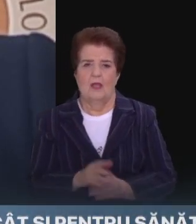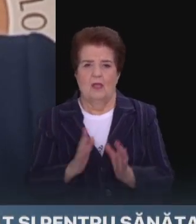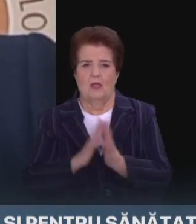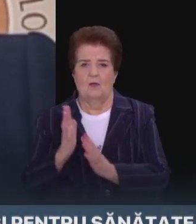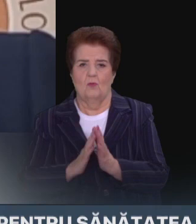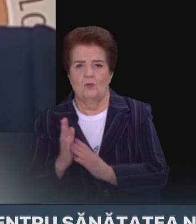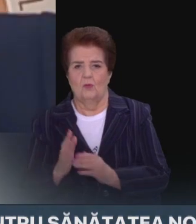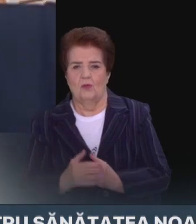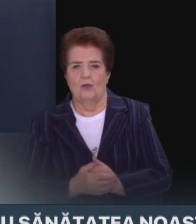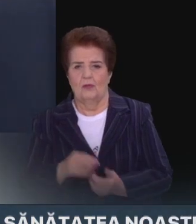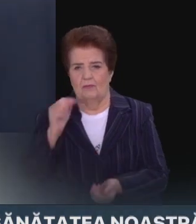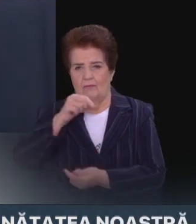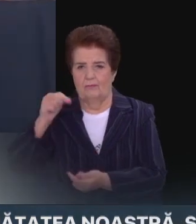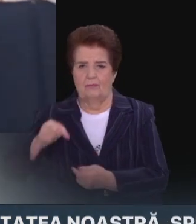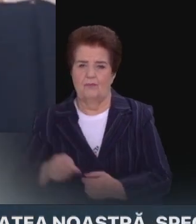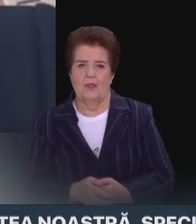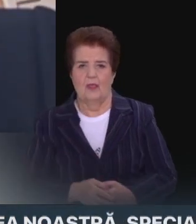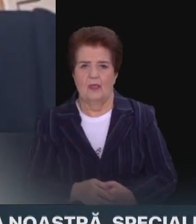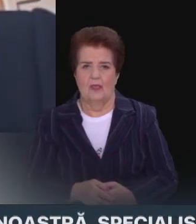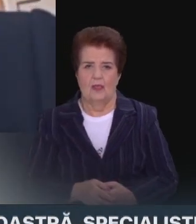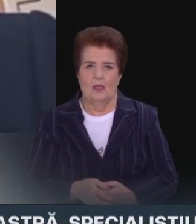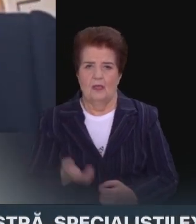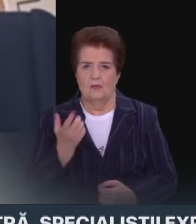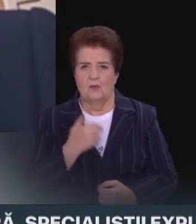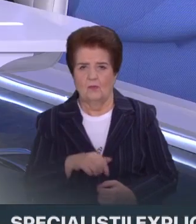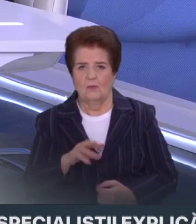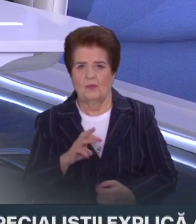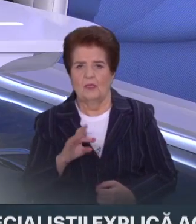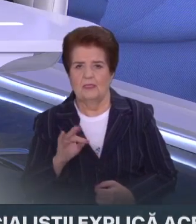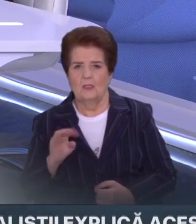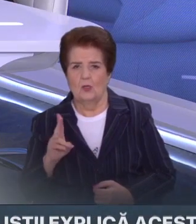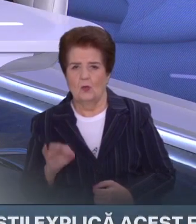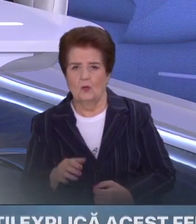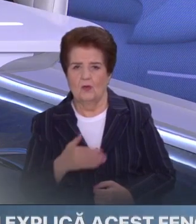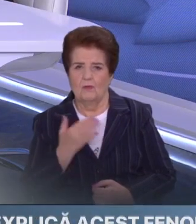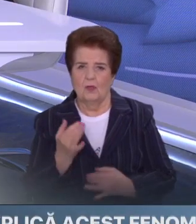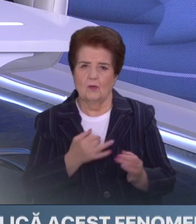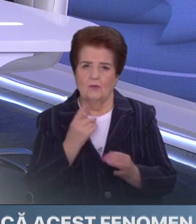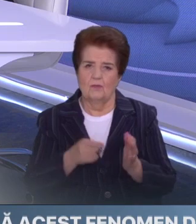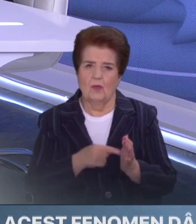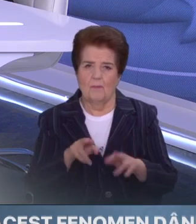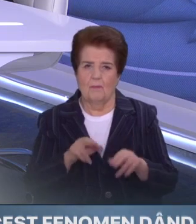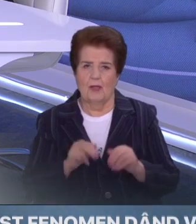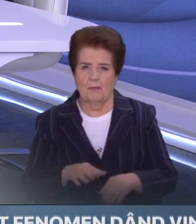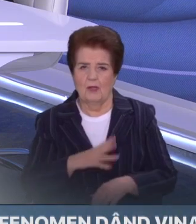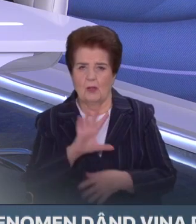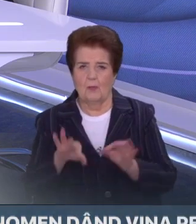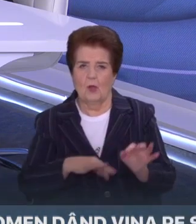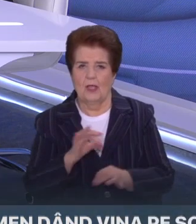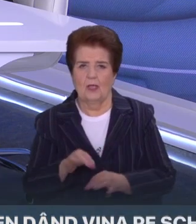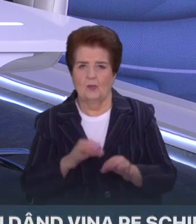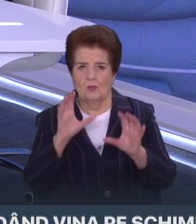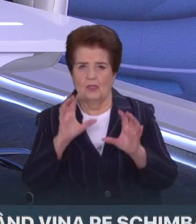pot fi salvate. Domnule Mârzenco, pe final de discuție vreau să vă întreb, ieri în Parlament a fost votat proiectul de lege prin